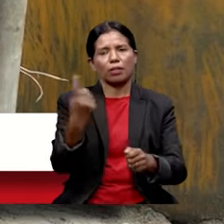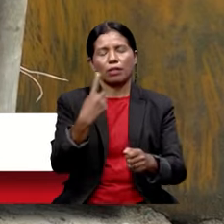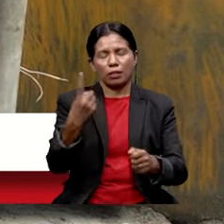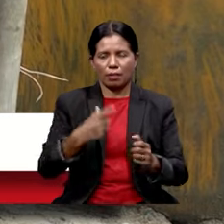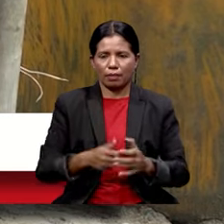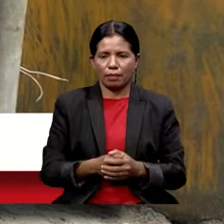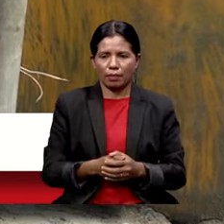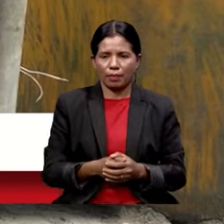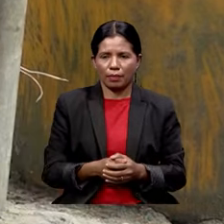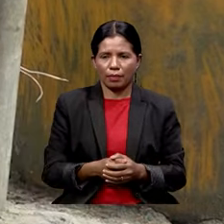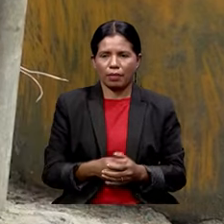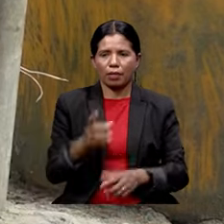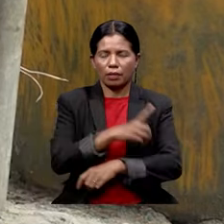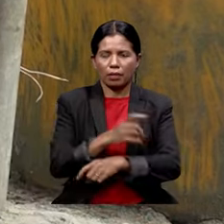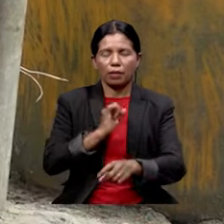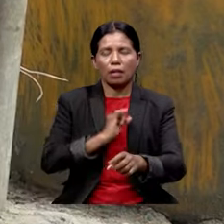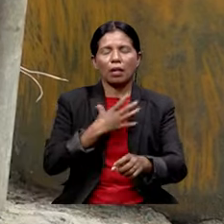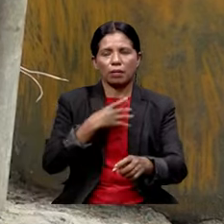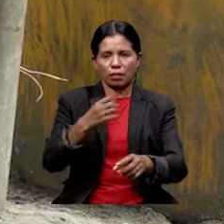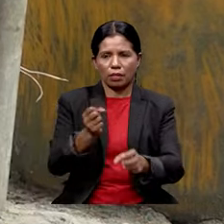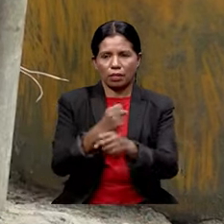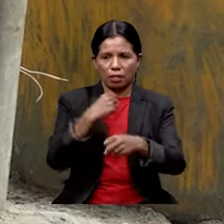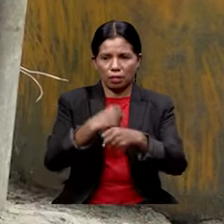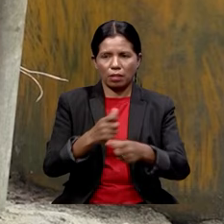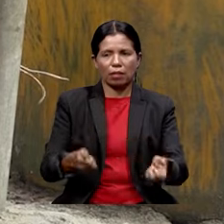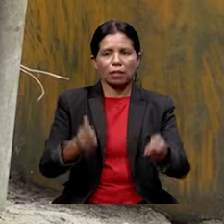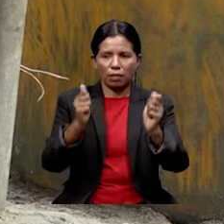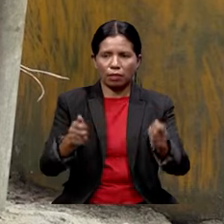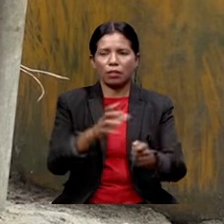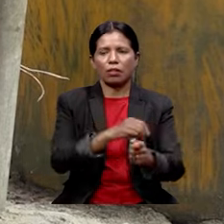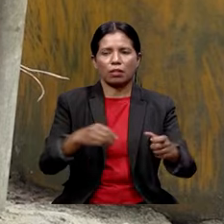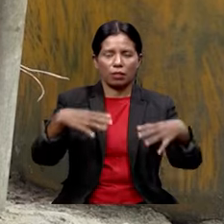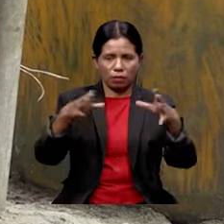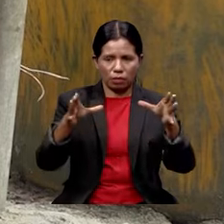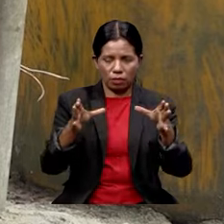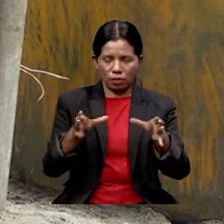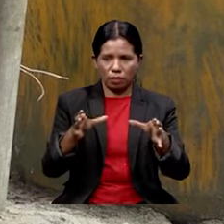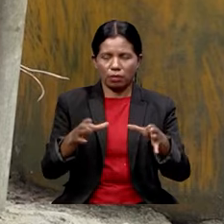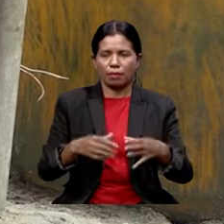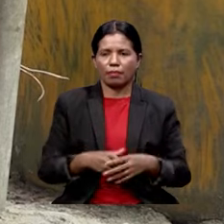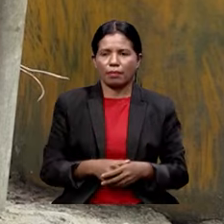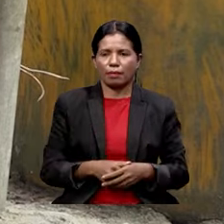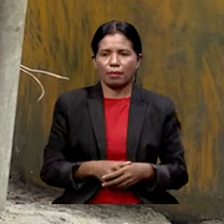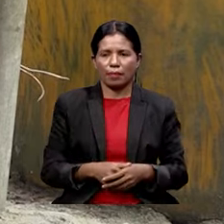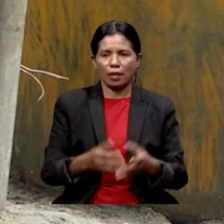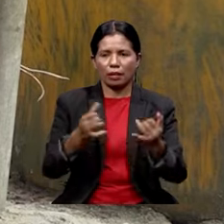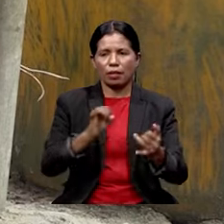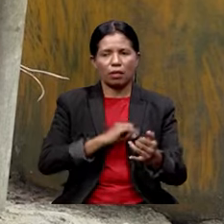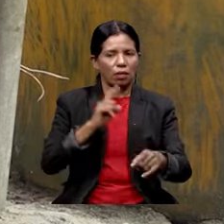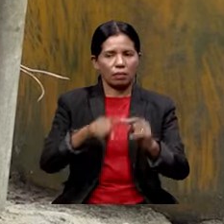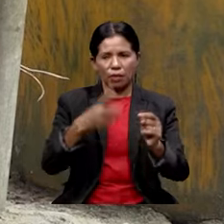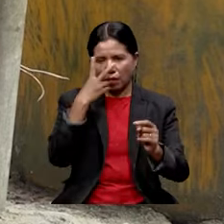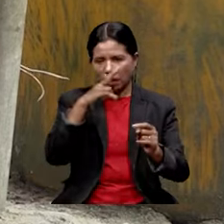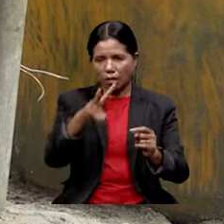Aneru nua lehina. Ananeru hina tauina ran te wawane lehina. O anaka hai hule na ida